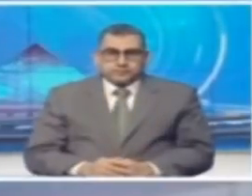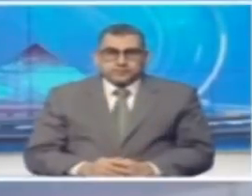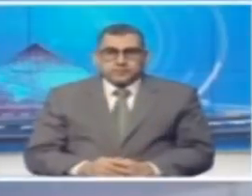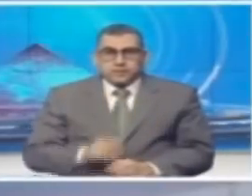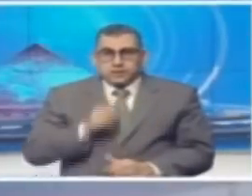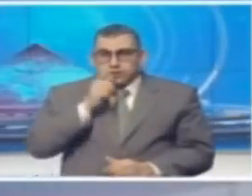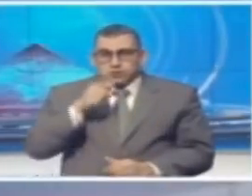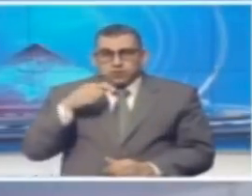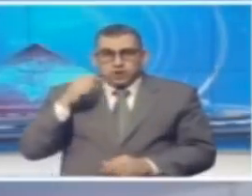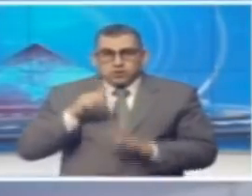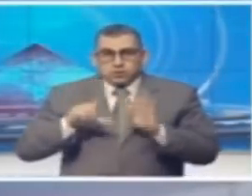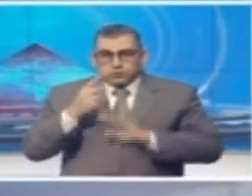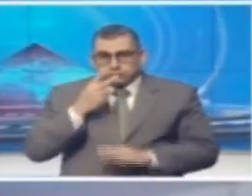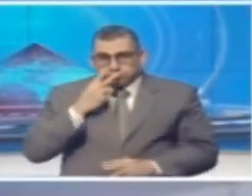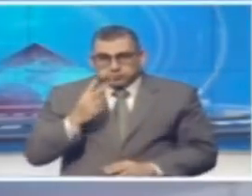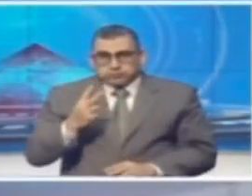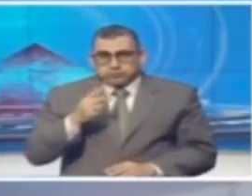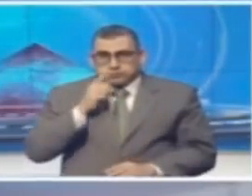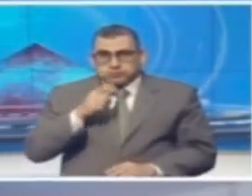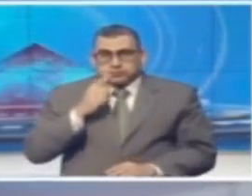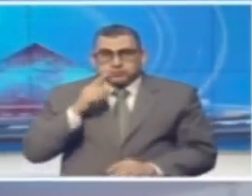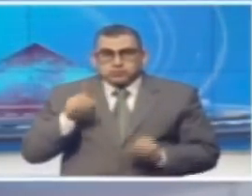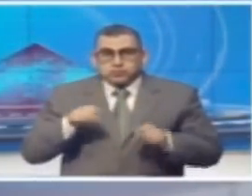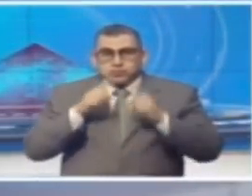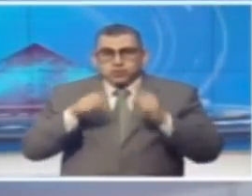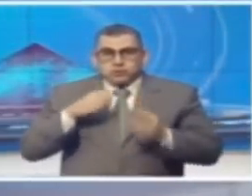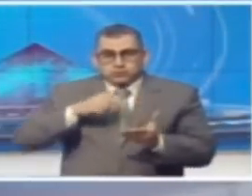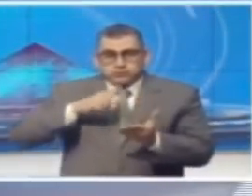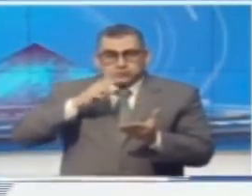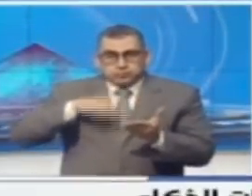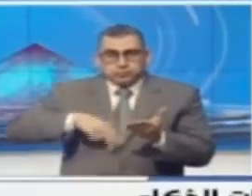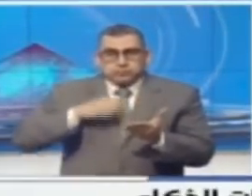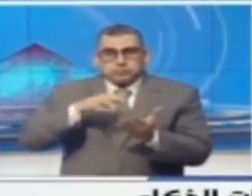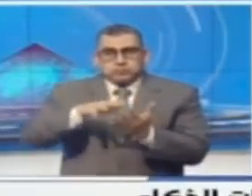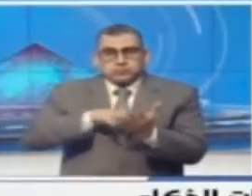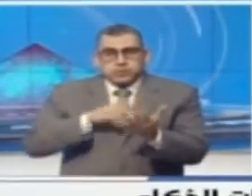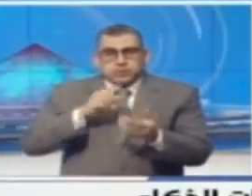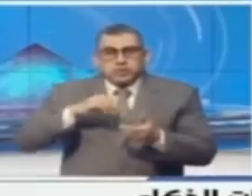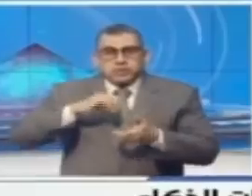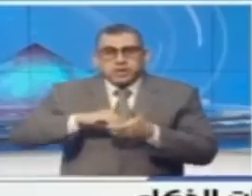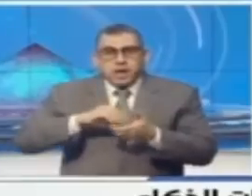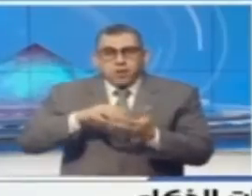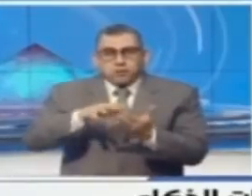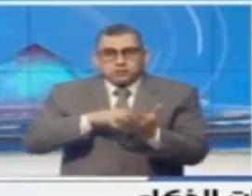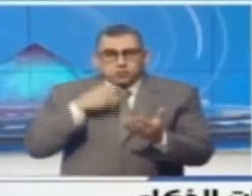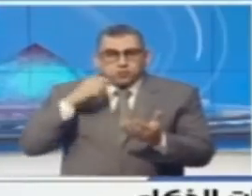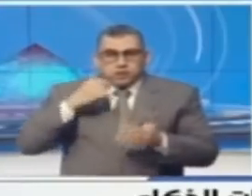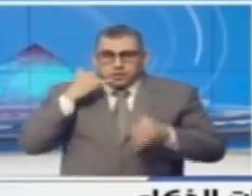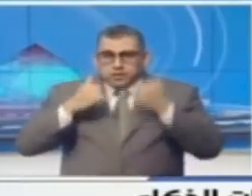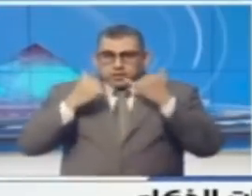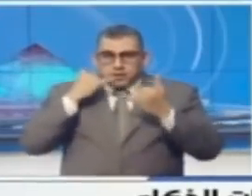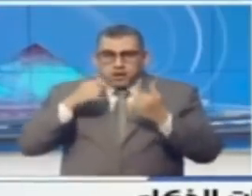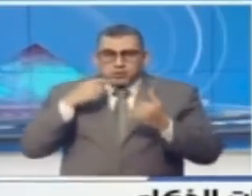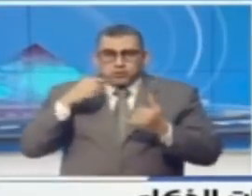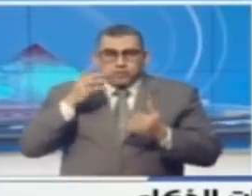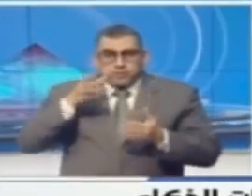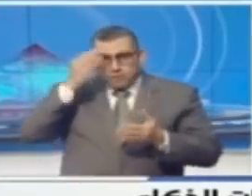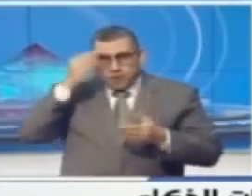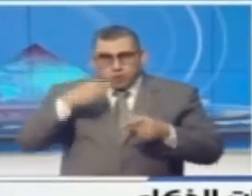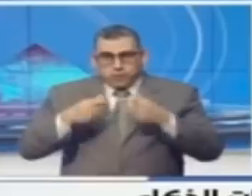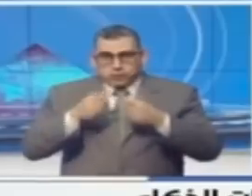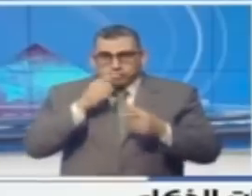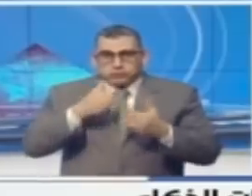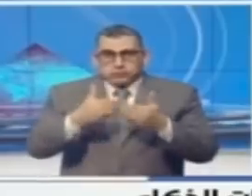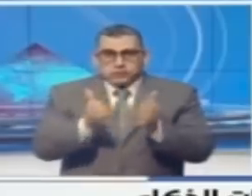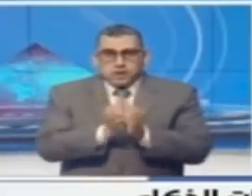شهد رئيس مجلس الوزراء الدكتور مصطفى مدبولي مراسم توقيع بروتوكول تعاون بين وزارة الاتصالات وتكنولوجيا المعلومات